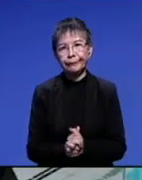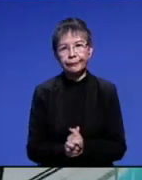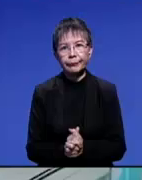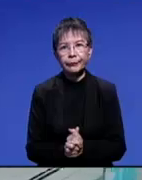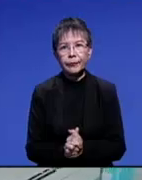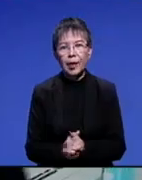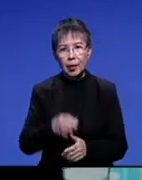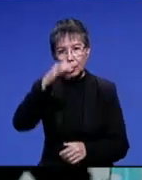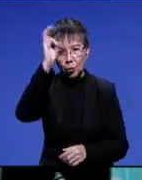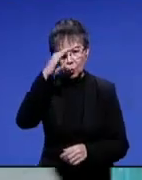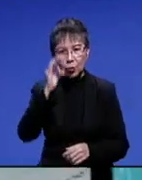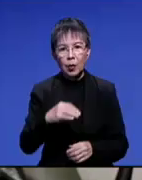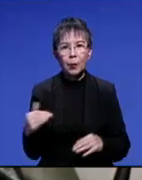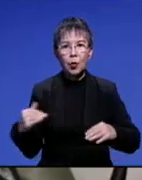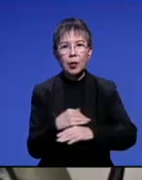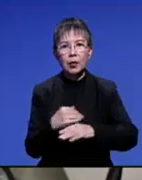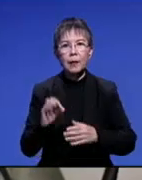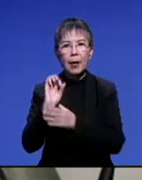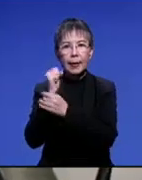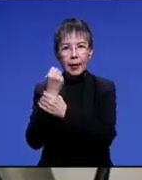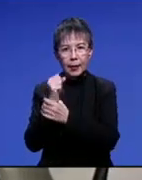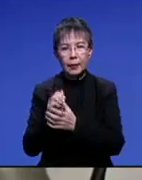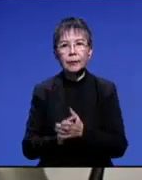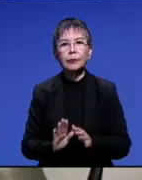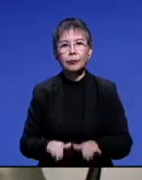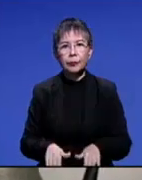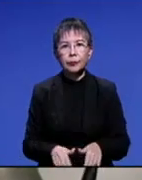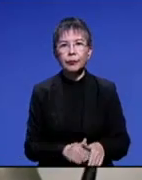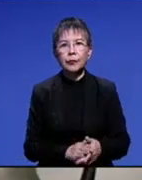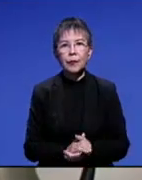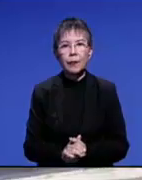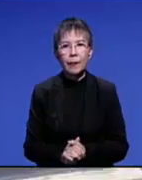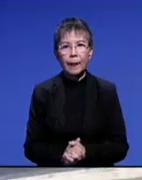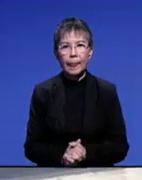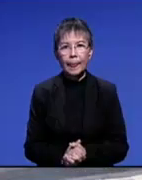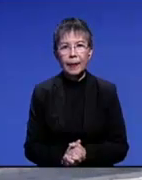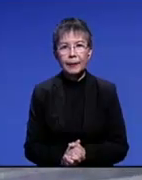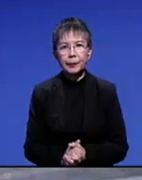masih ditangani Satuan Lalu Lintas Polres Magelang. Tri Joko Purnomo, Magelang, Jawa Tengah.